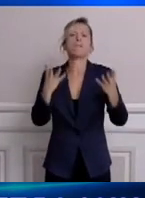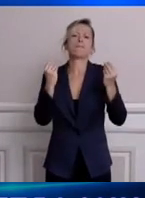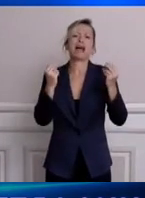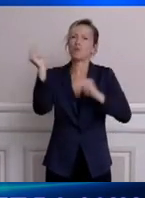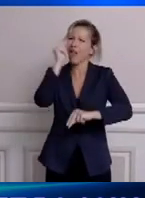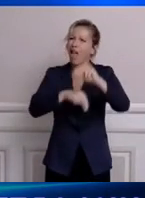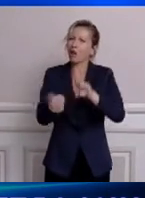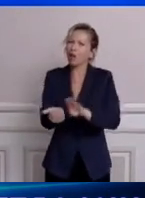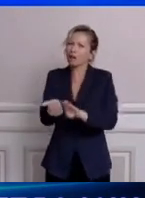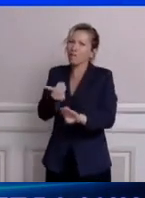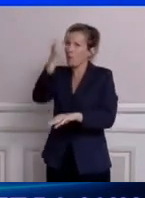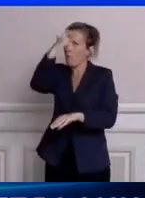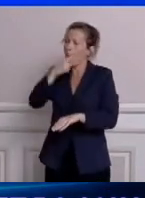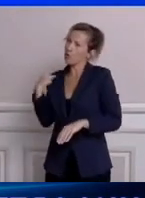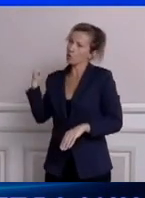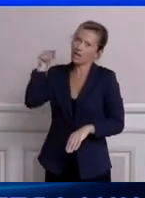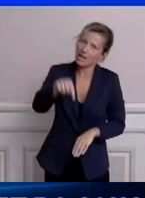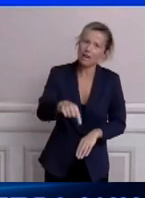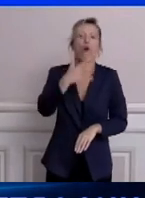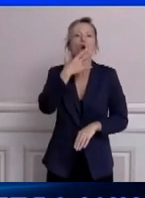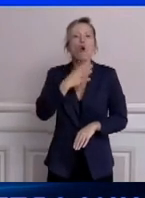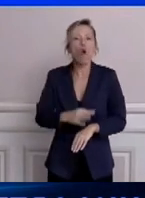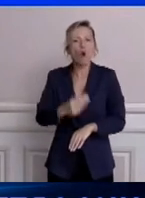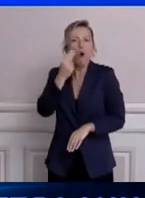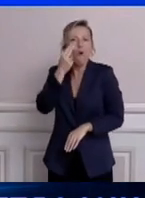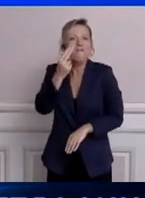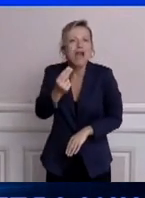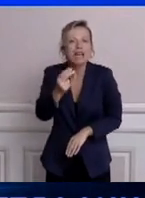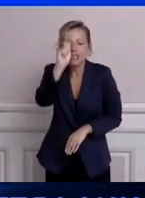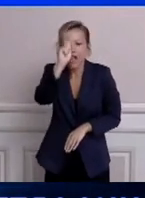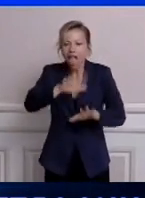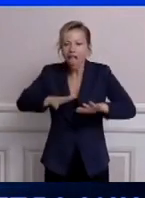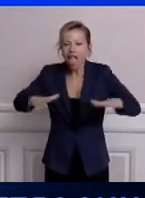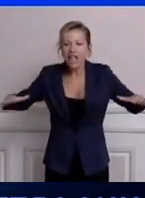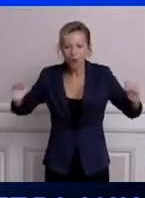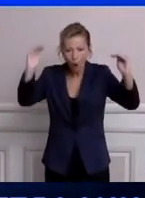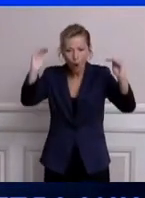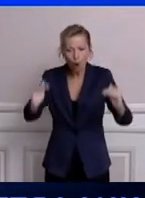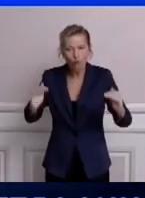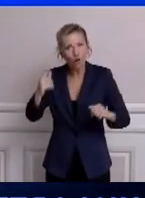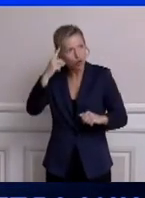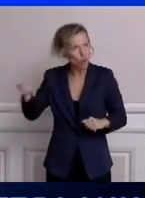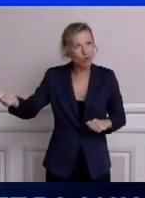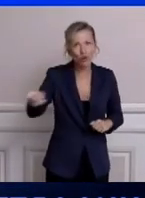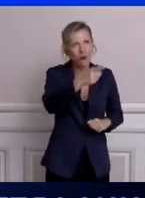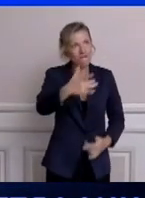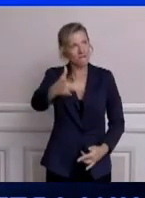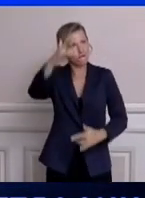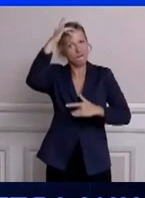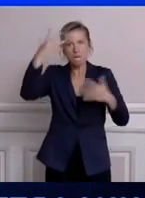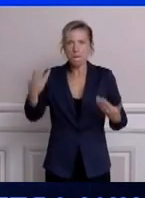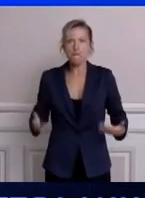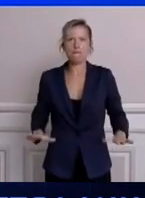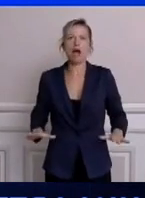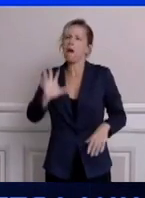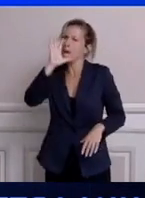προεκλογικά, γιατί το αποτύπωμα της πολιτικής μας στα νησιά του Βορείου Αιγαίου πιστεύω ότι το αισθάνθηκαν οι κάτοικοι των νησιών